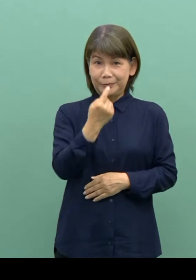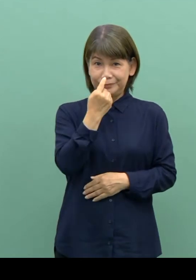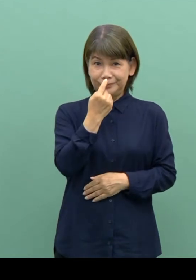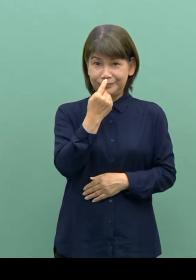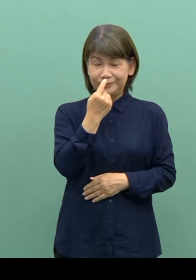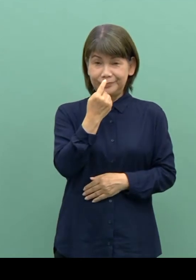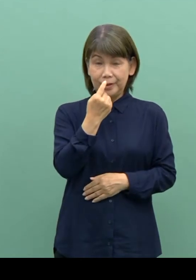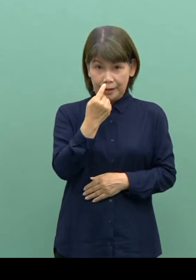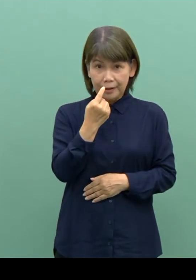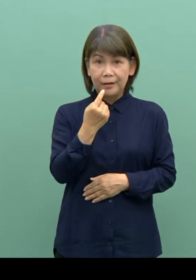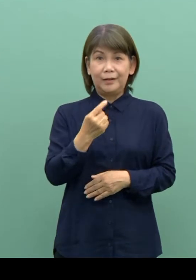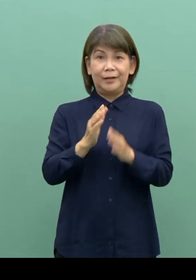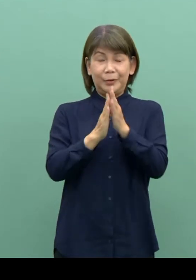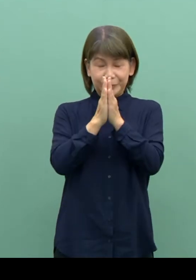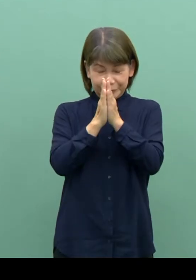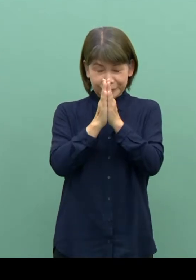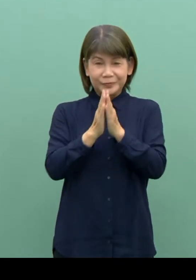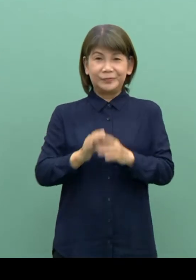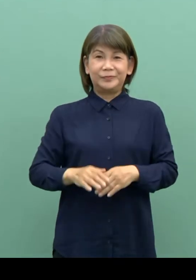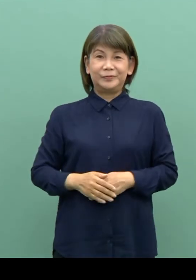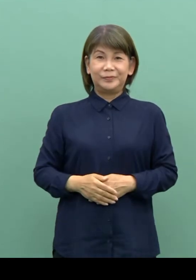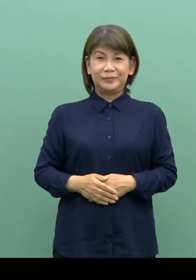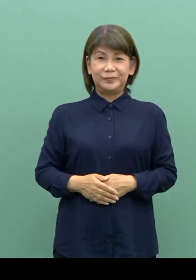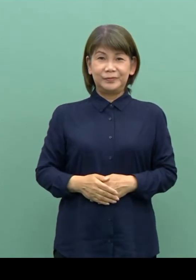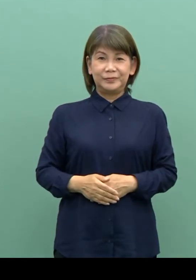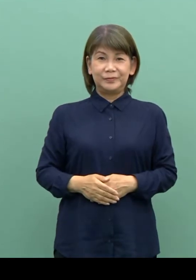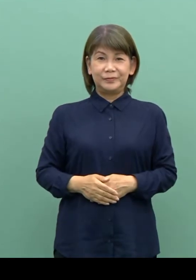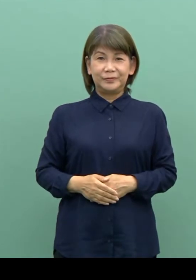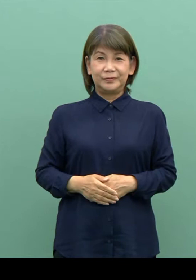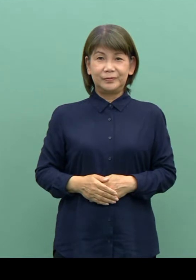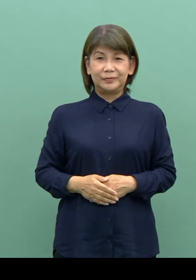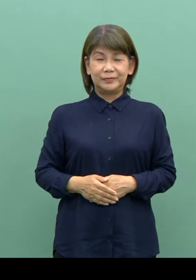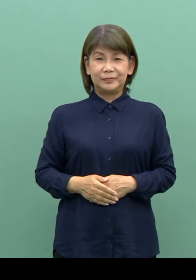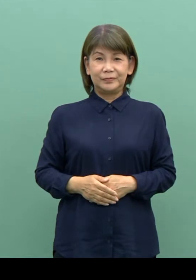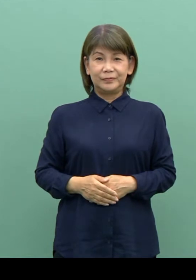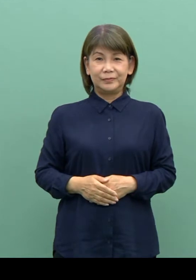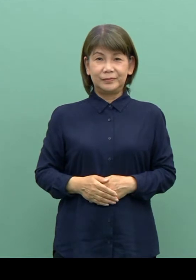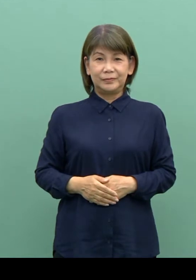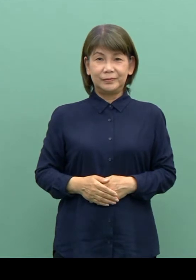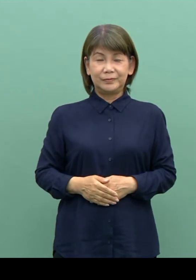ます。 うん、パオさん頼んだよ。